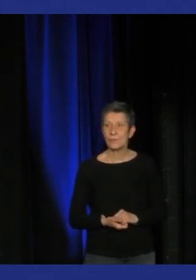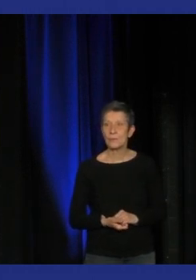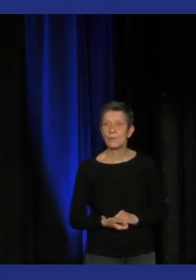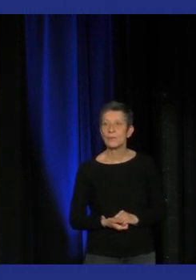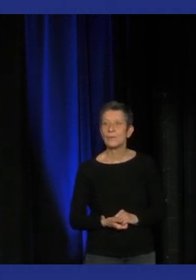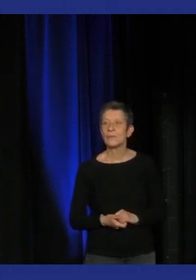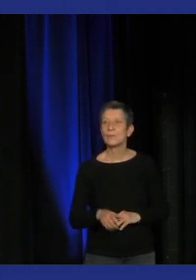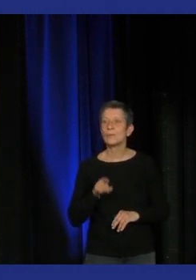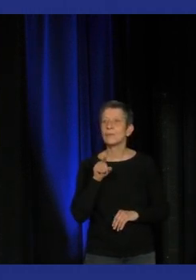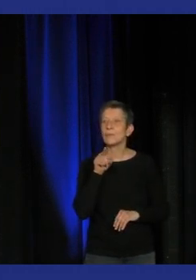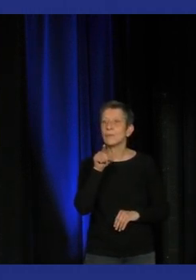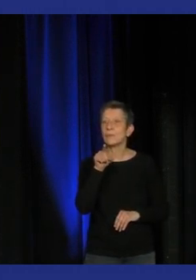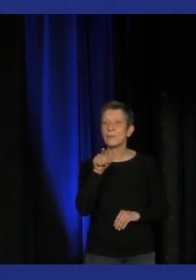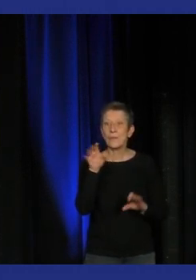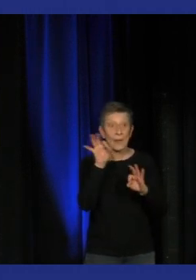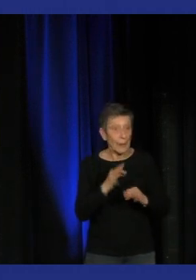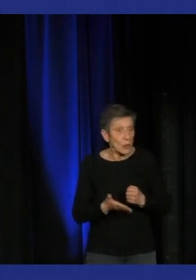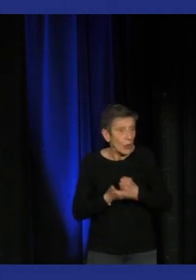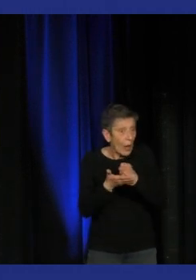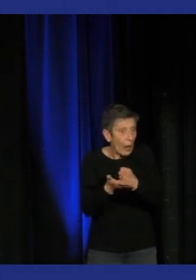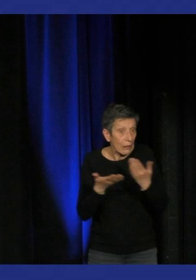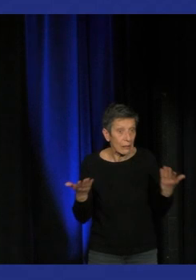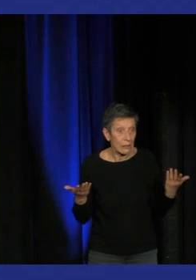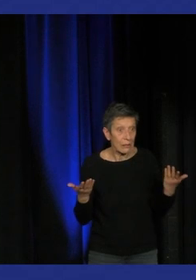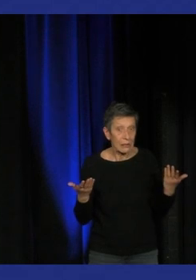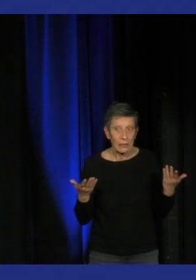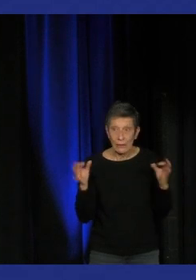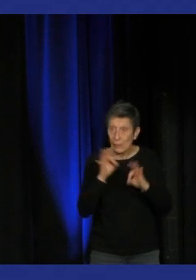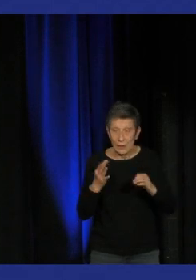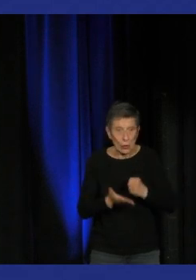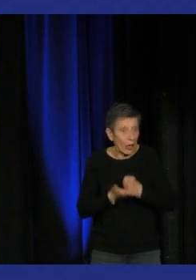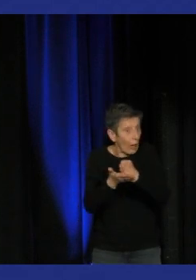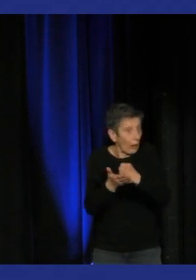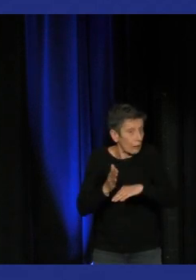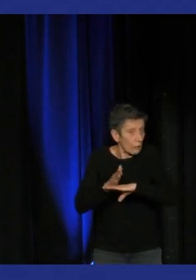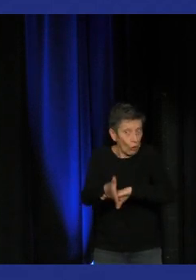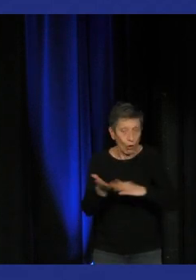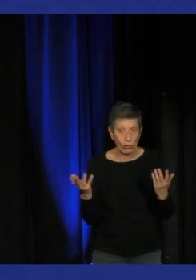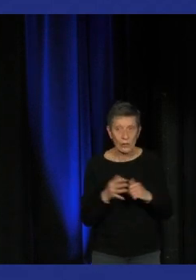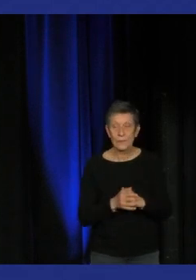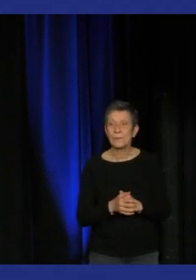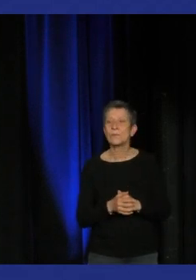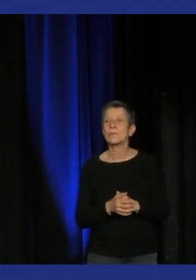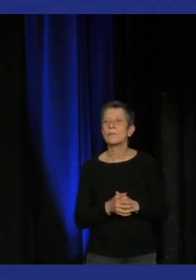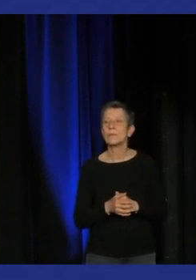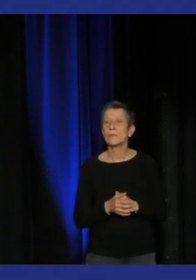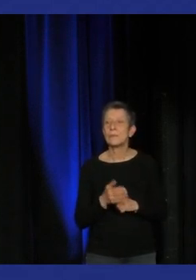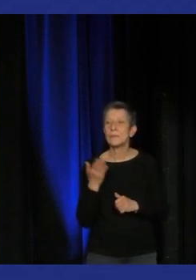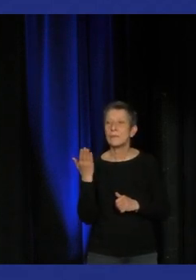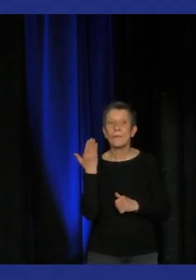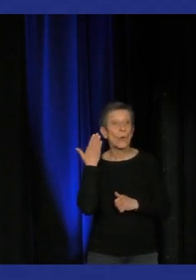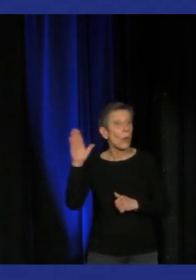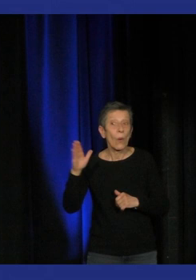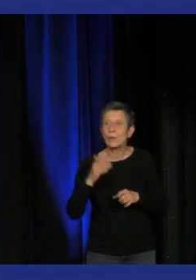Oui. Il n'y a personne pour aider à rentrer, d'accord. Est-ce que vous auriez